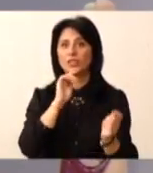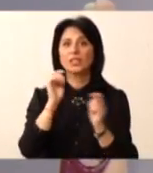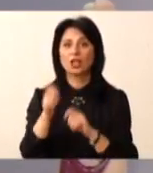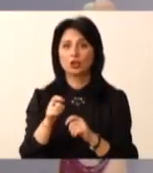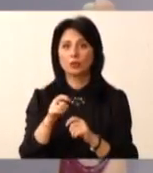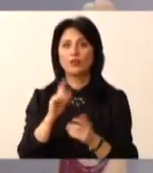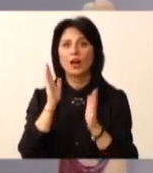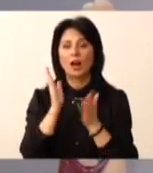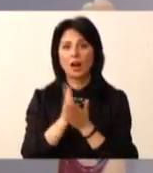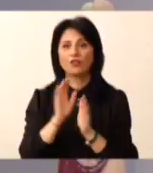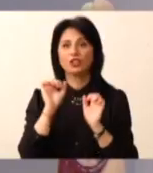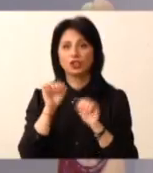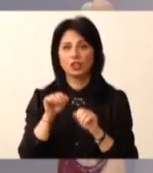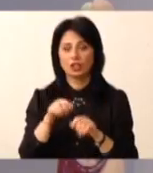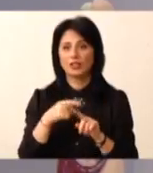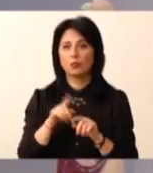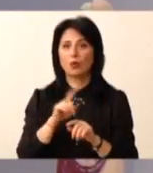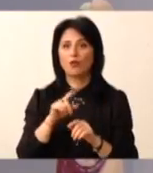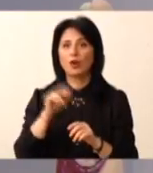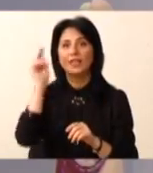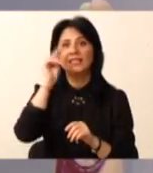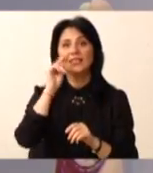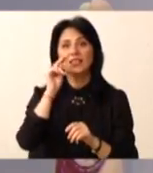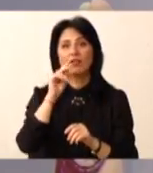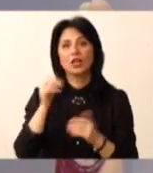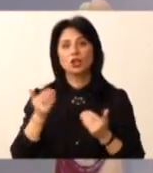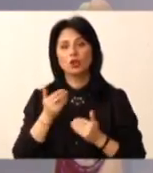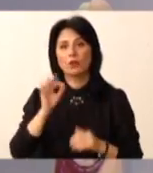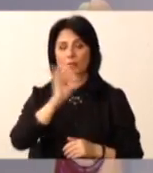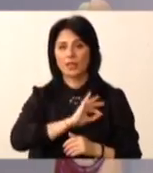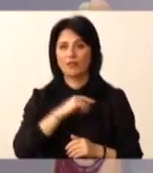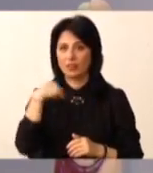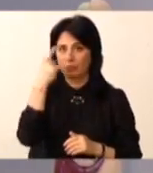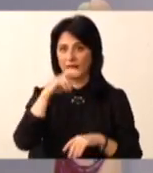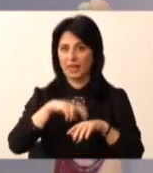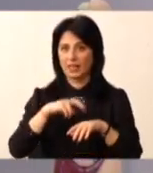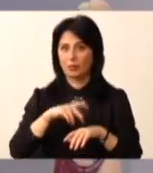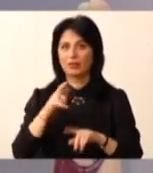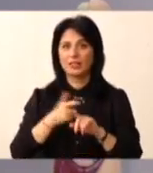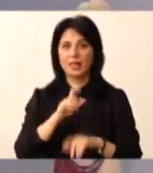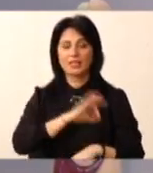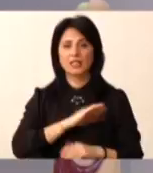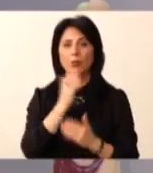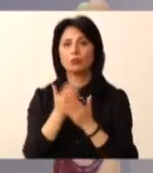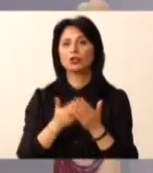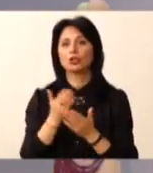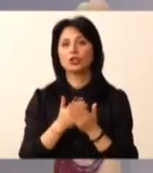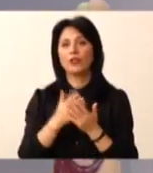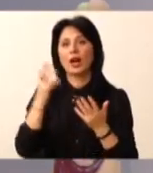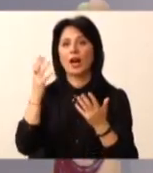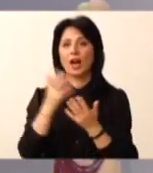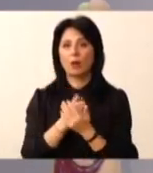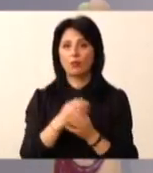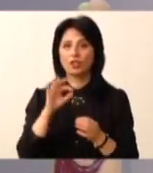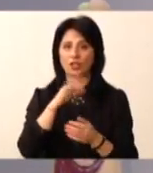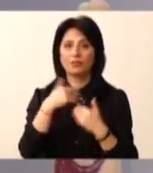გასაჩუქრები, გაქვთ შესანიშნავი შესაძლებლობა, რომ დაისწავლოთ და ცხოვრებაში გამოიყენოთ პირადი ექიმის ძალიან სასარგებლო რჩევები. გამარჯვებულებს